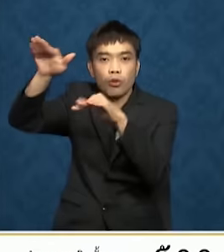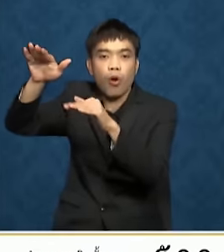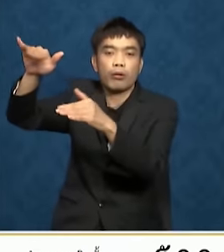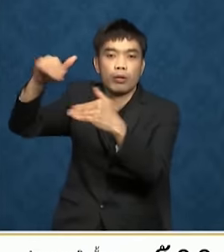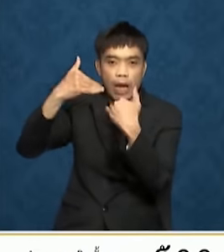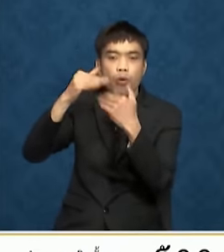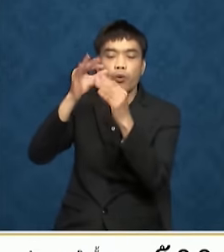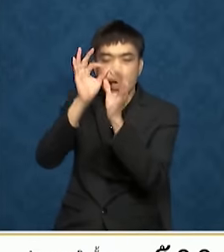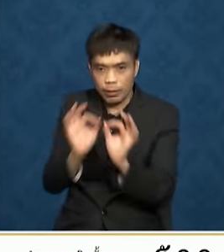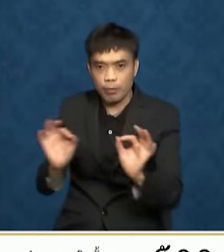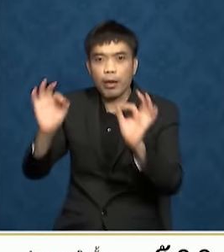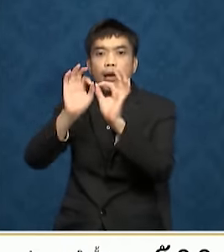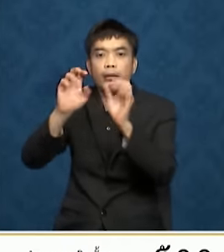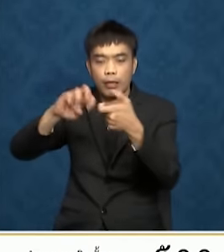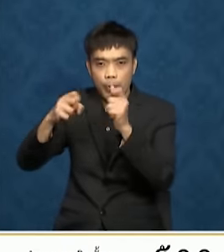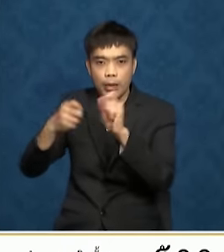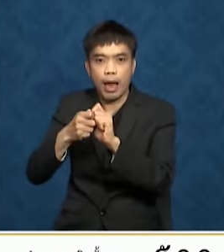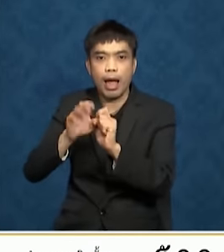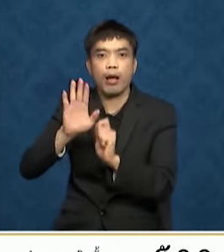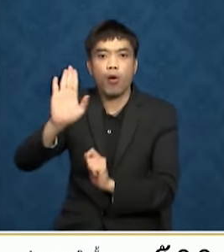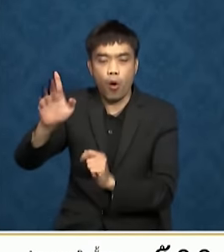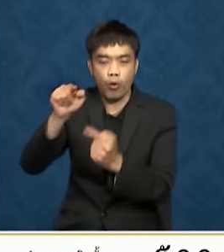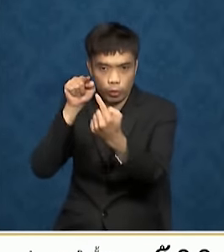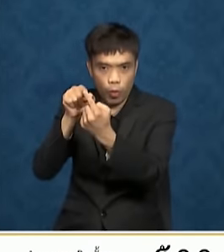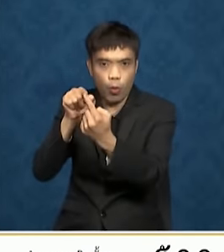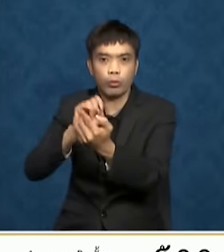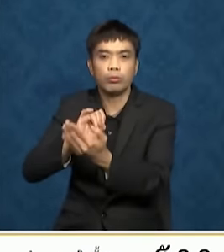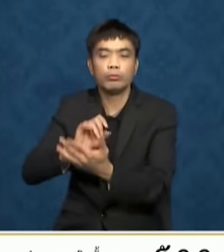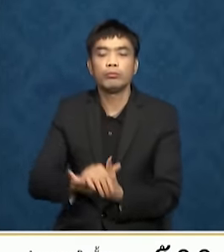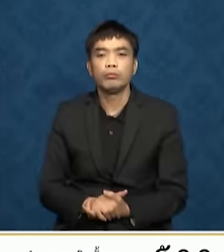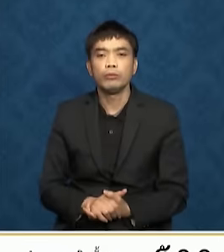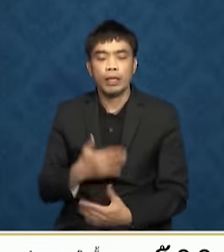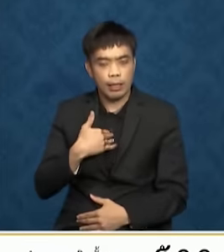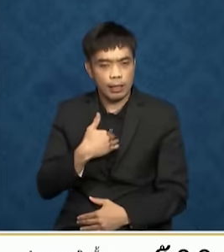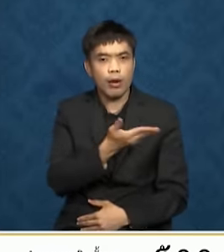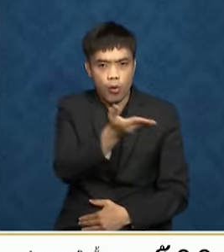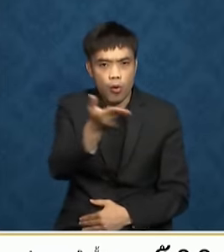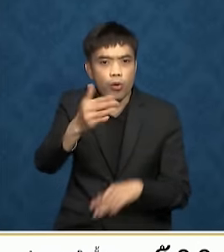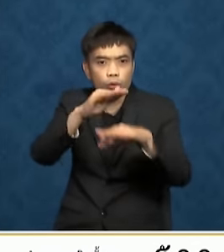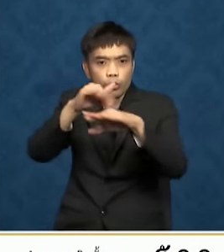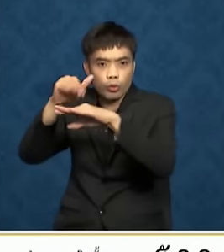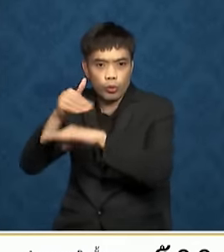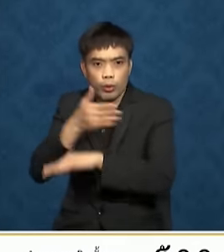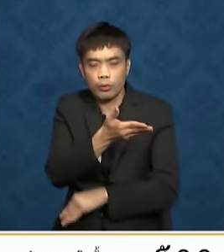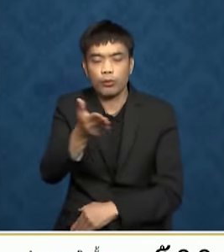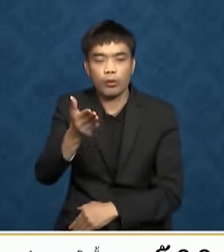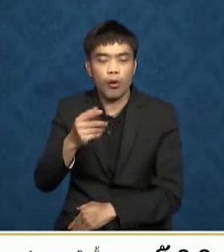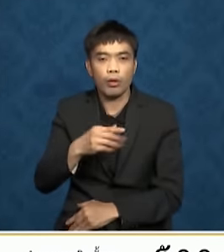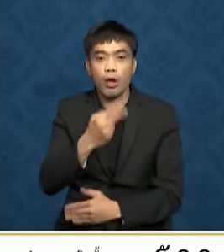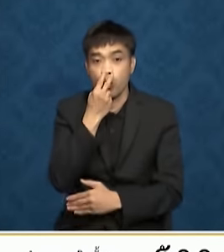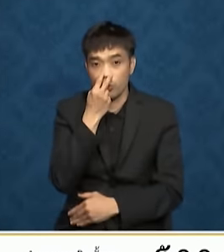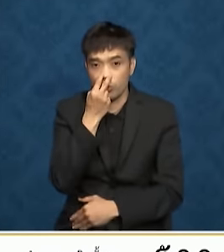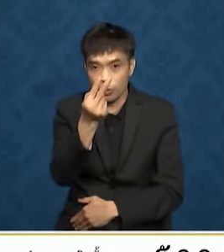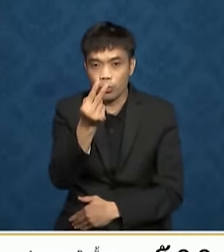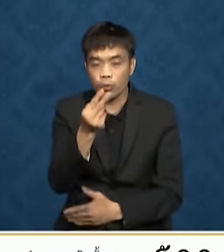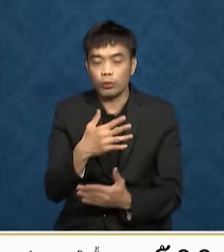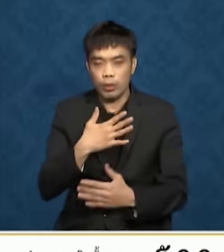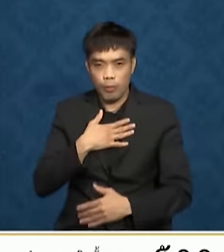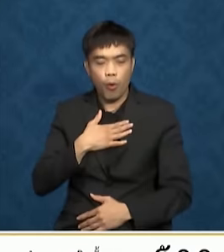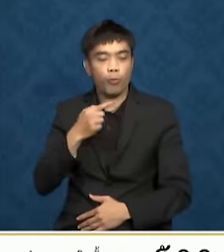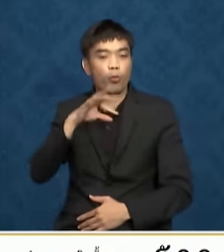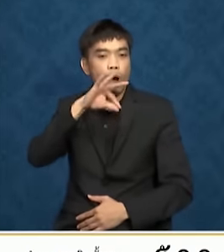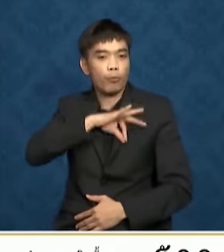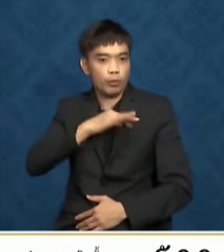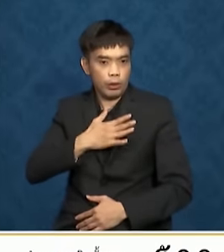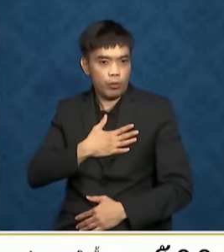เข้าต่างหากที่มันเป็นปัญหาคราวนี้จึงอยากชวนทุกท่านนะครับมามองในสิ่งที่ผมมอง